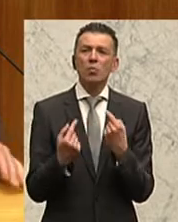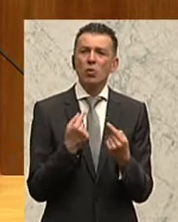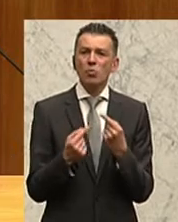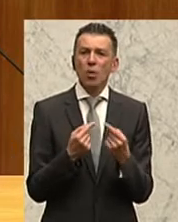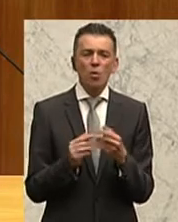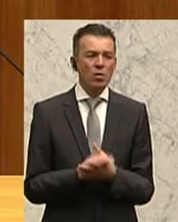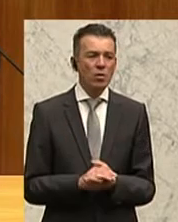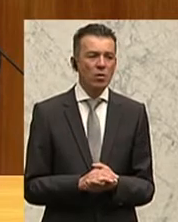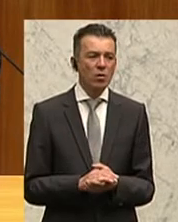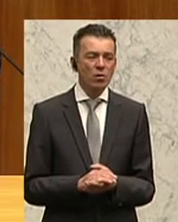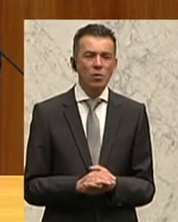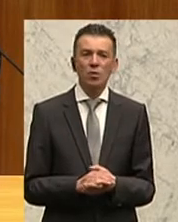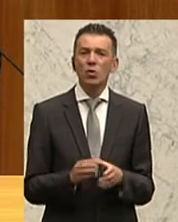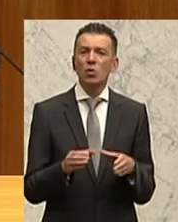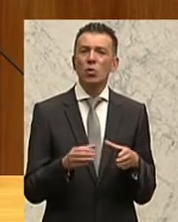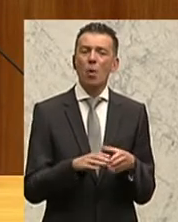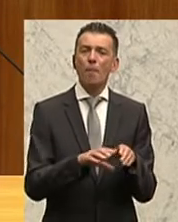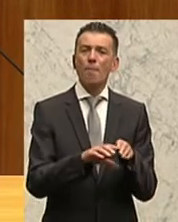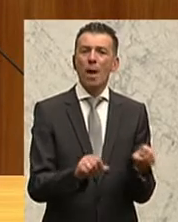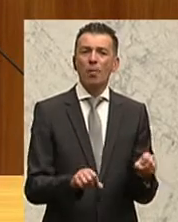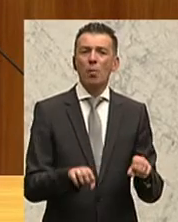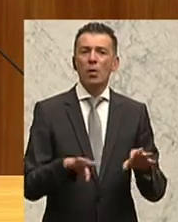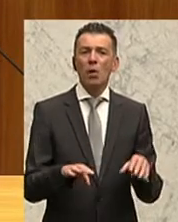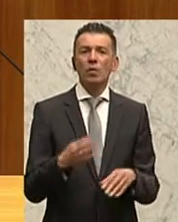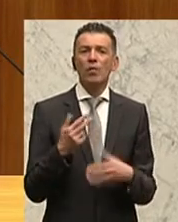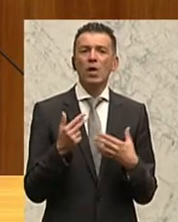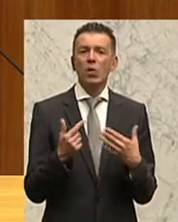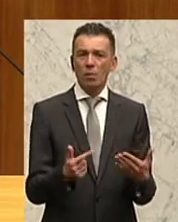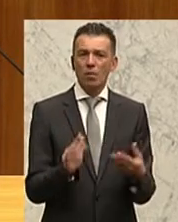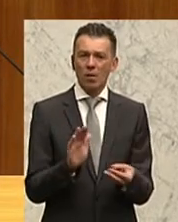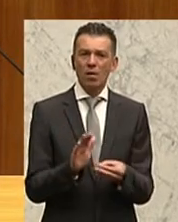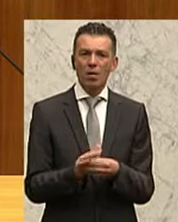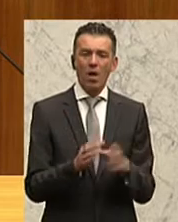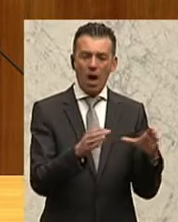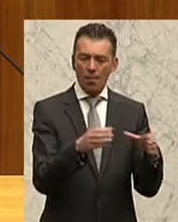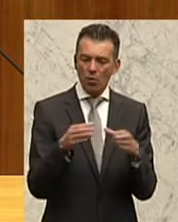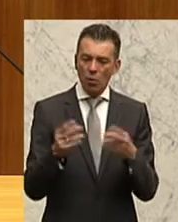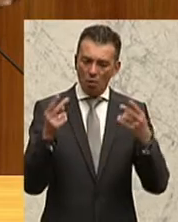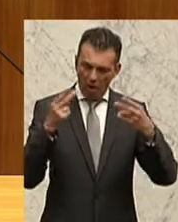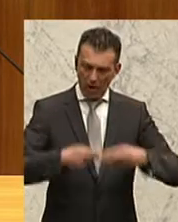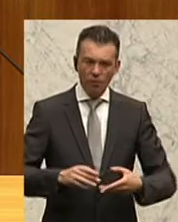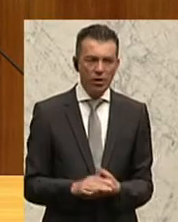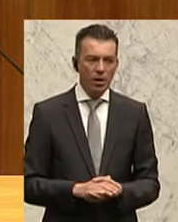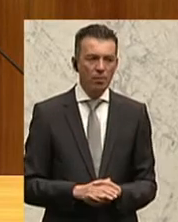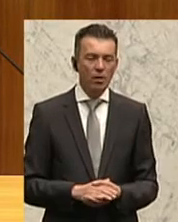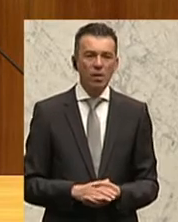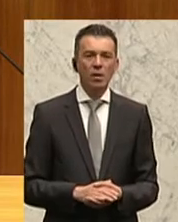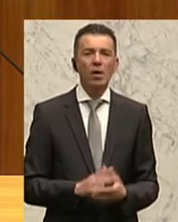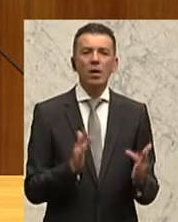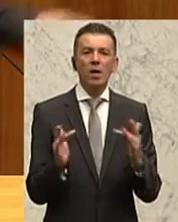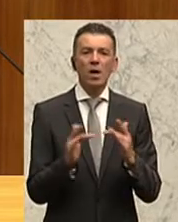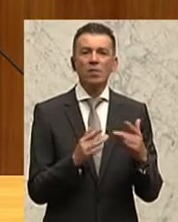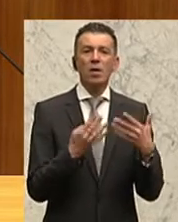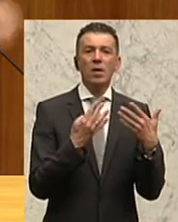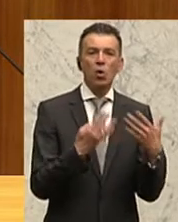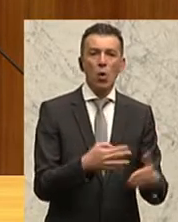von 1974. Nicht? Da steht drinnen, dass man den Abzug einvernehmlich, wenn man schon abzieht, dass man sich gegenseitig 90 Tage Zeit gibt.